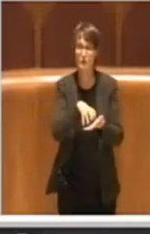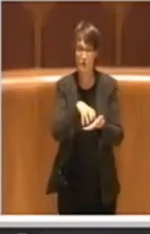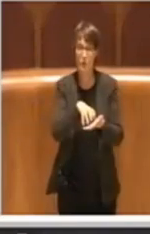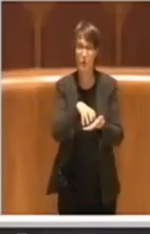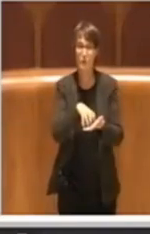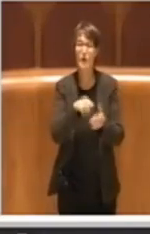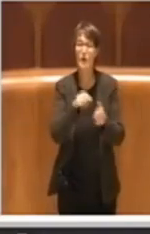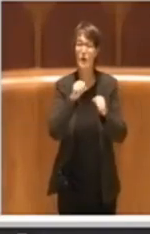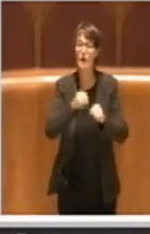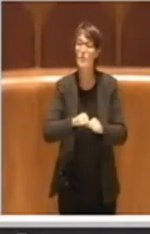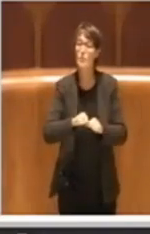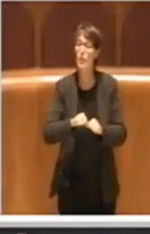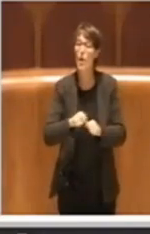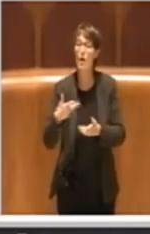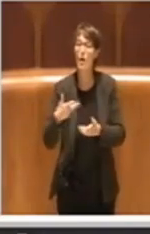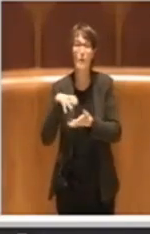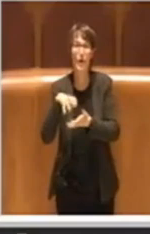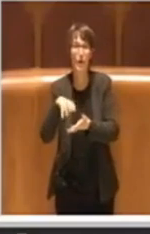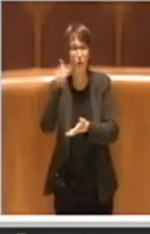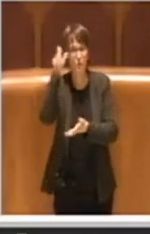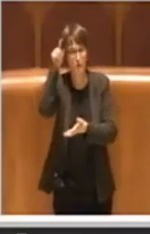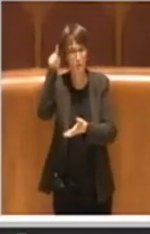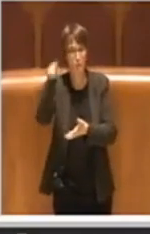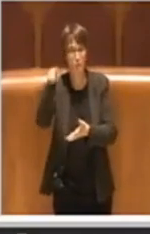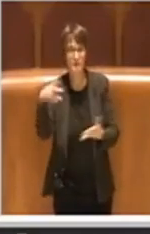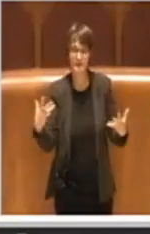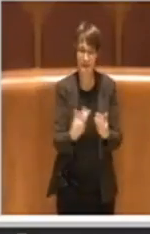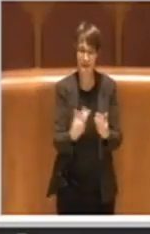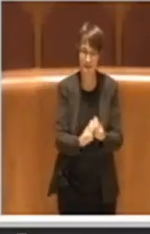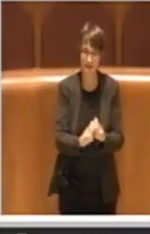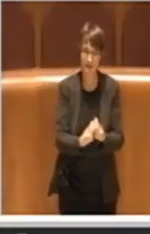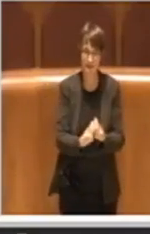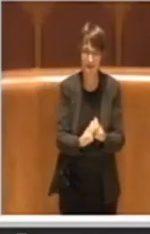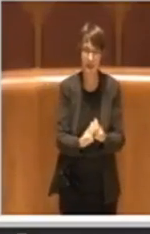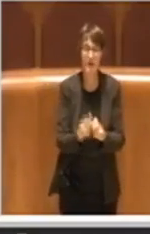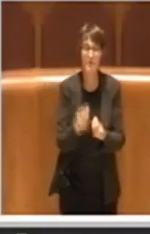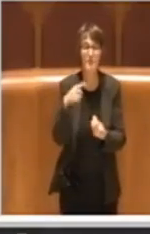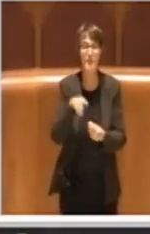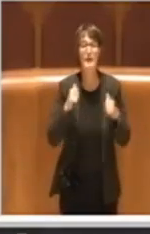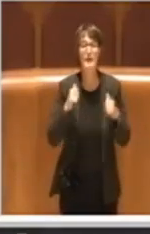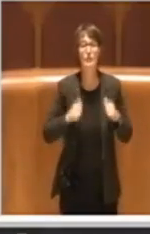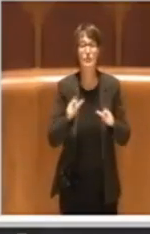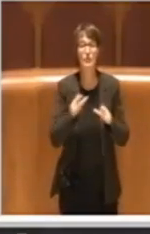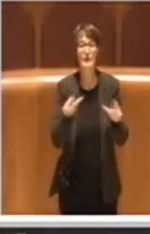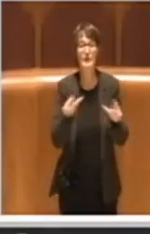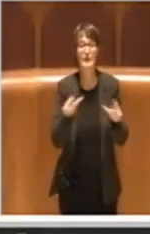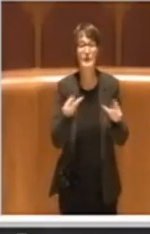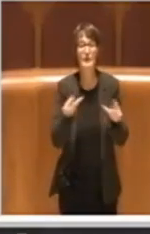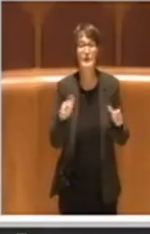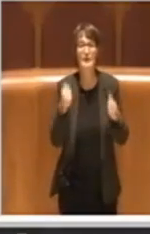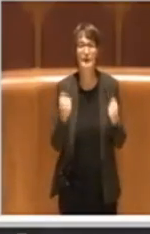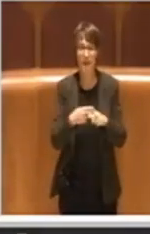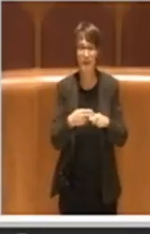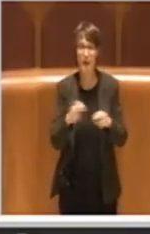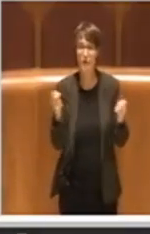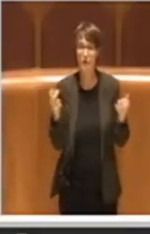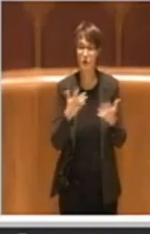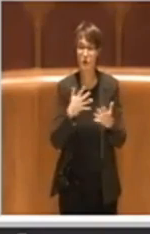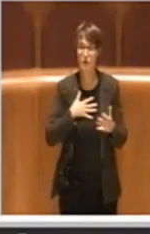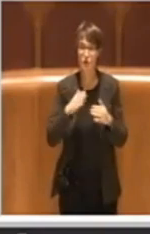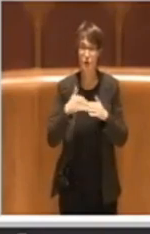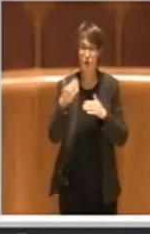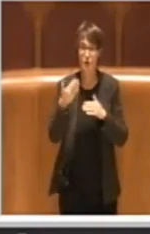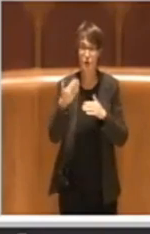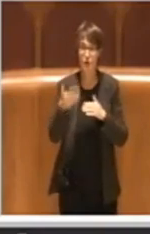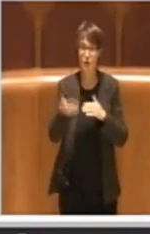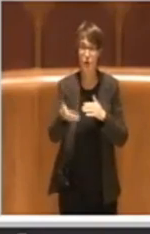l'uni concessa dallo stato destinati ai cittadini residenti a roma maggiorenne e senza limitazione di sé per l'acquisto di veicoli a basso